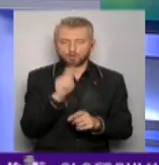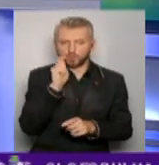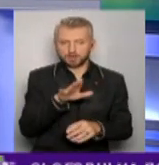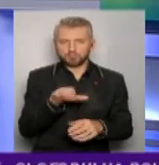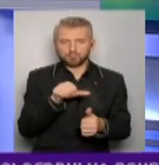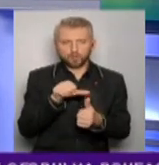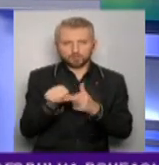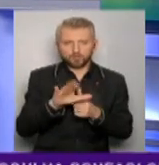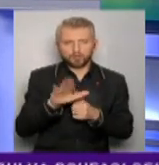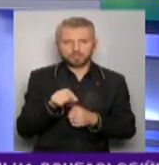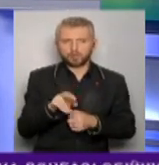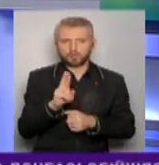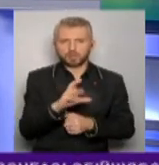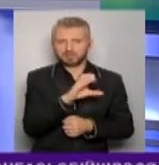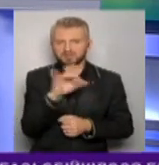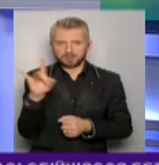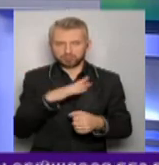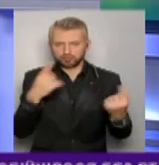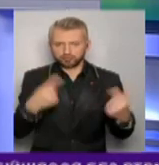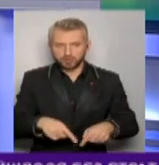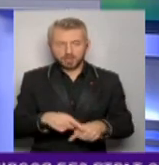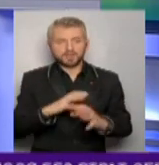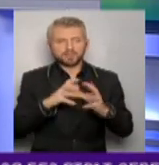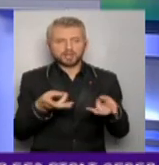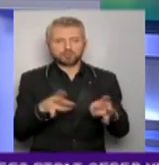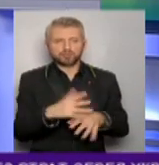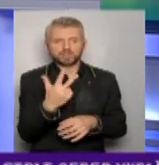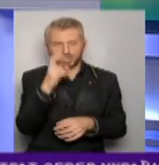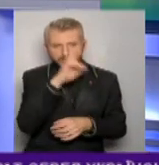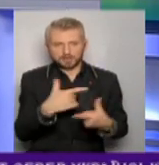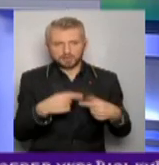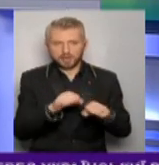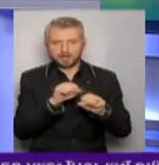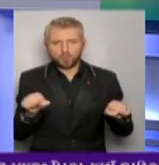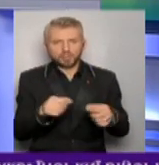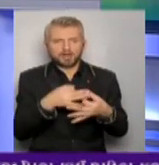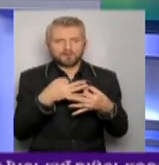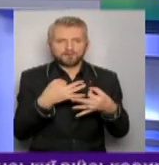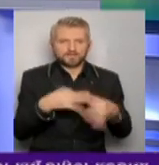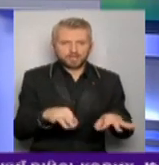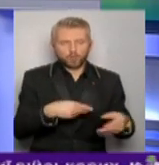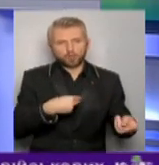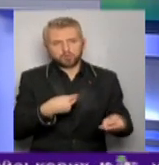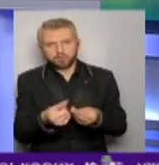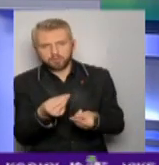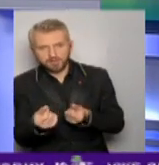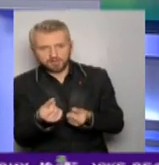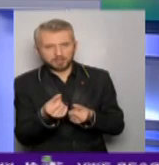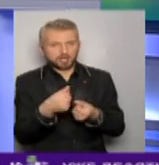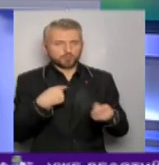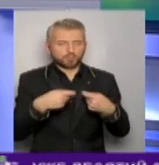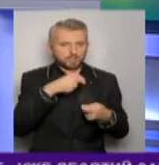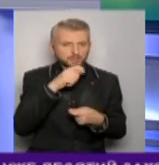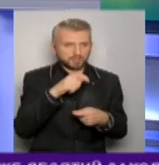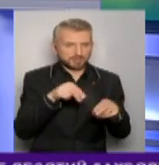того, як розвалився соціалістичний блок, в світі лишилось три країни, де не можна вільно купувати і торгувати землею. Північна Корея, Куба, Україна.